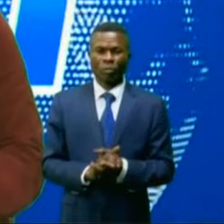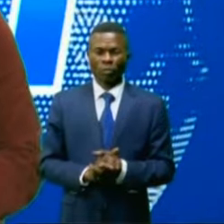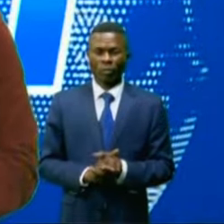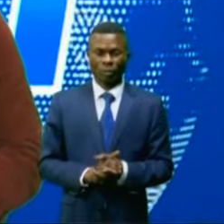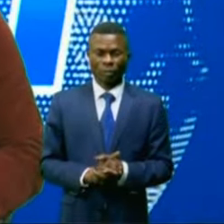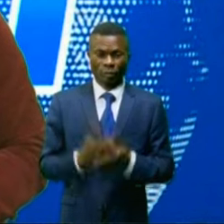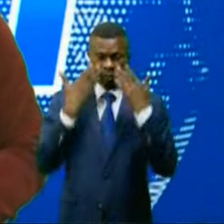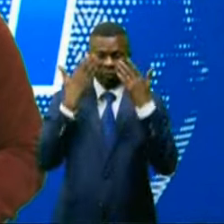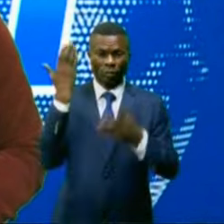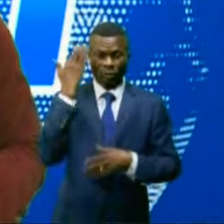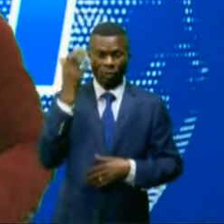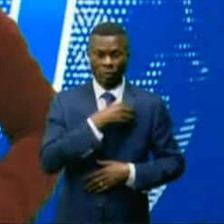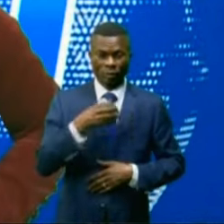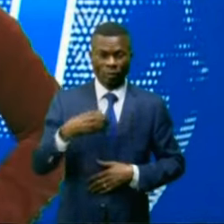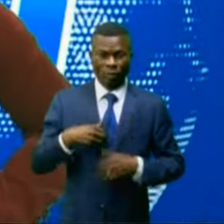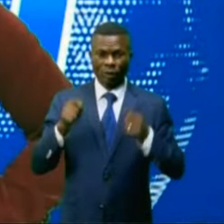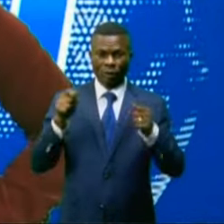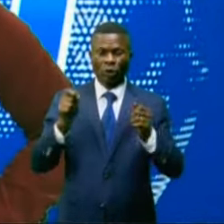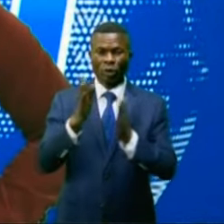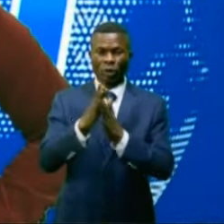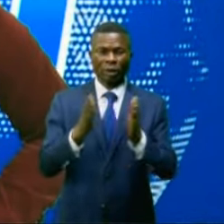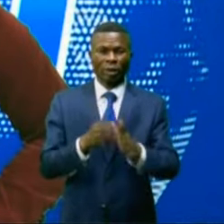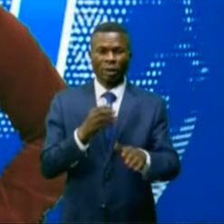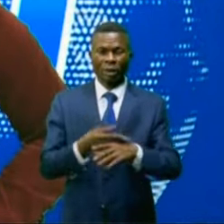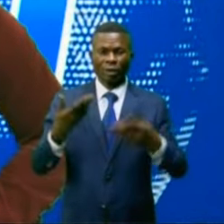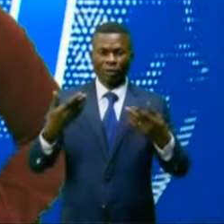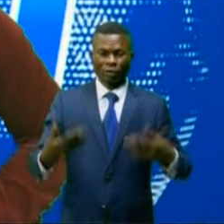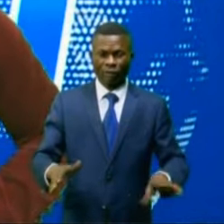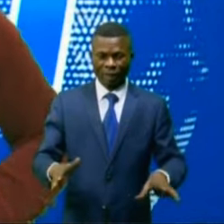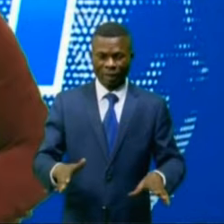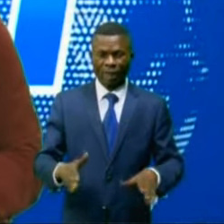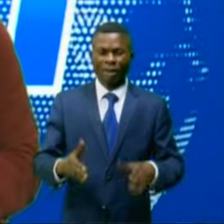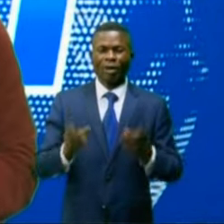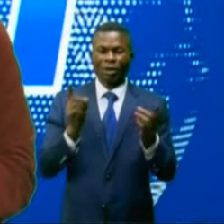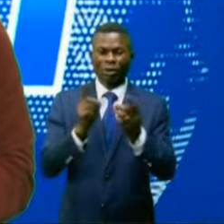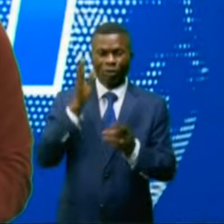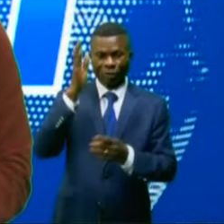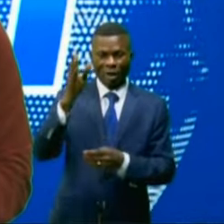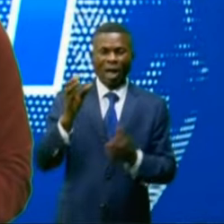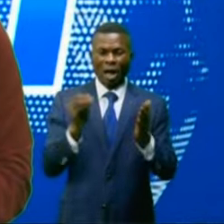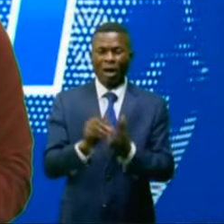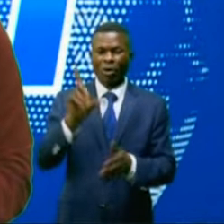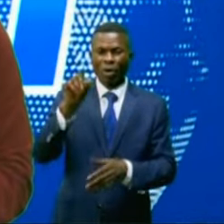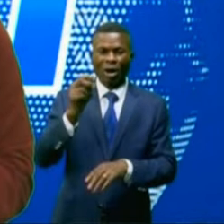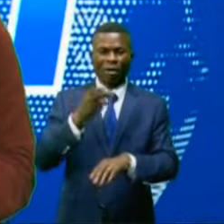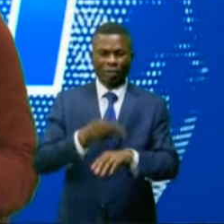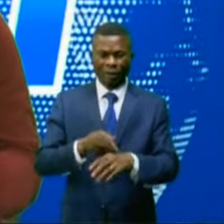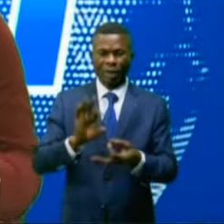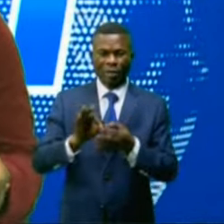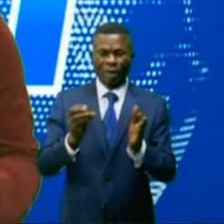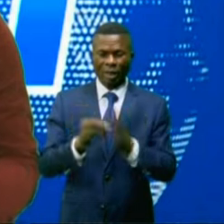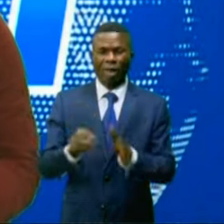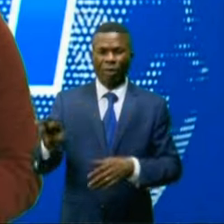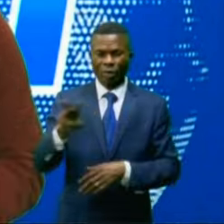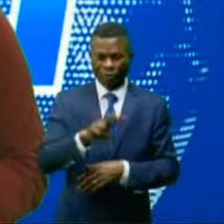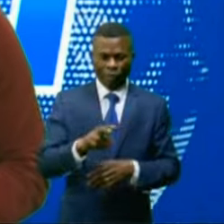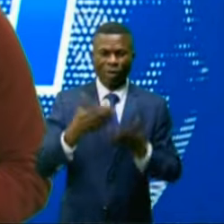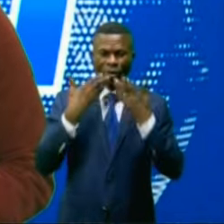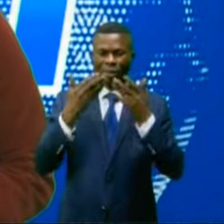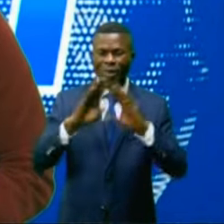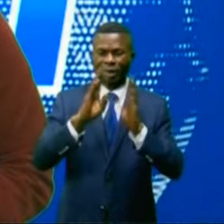Voilà, madame, messieurs, c'est par ici que nous bouclons complètement ce journal des 19h pour